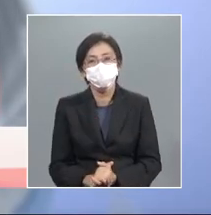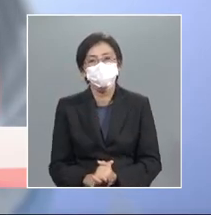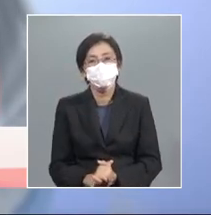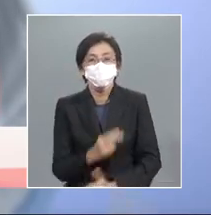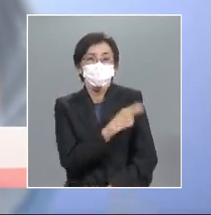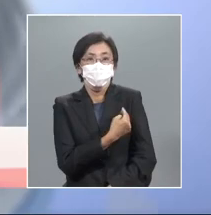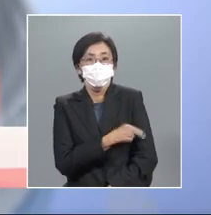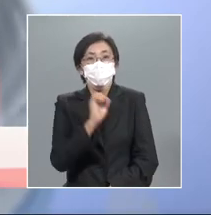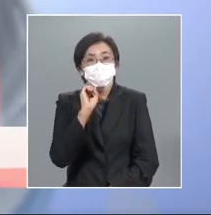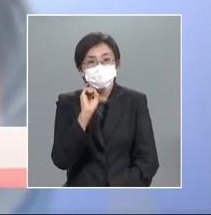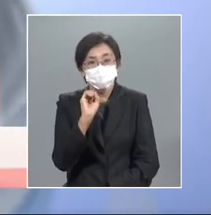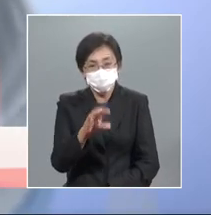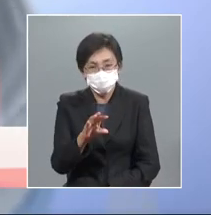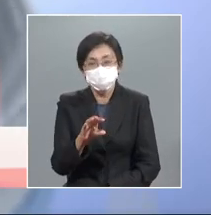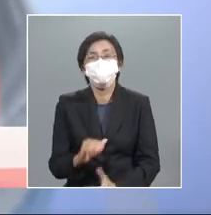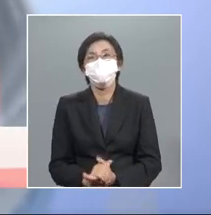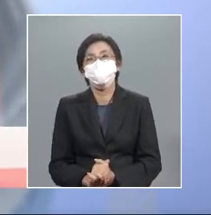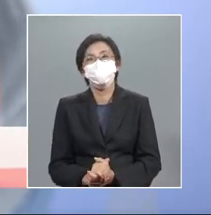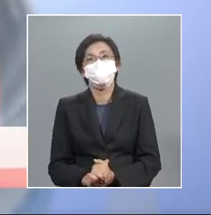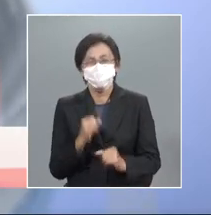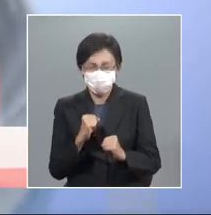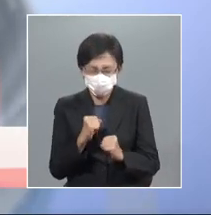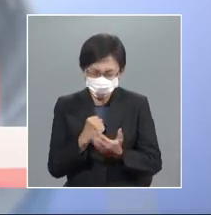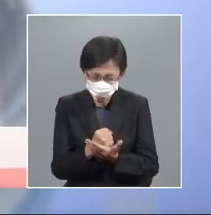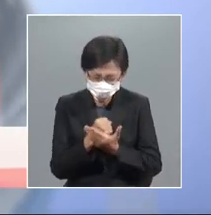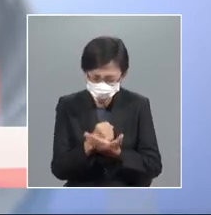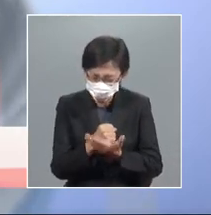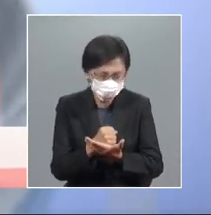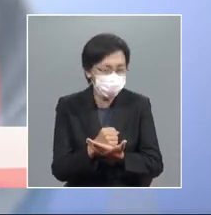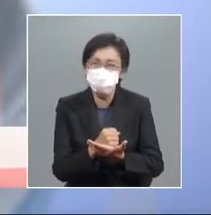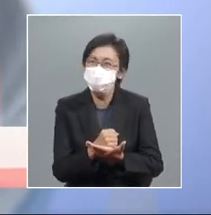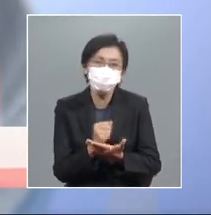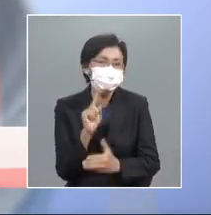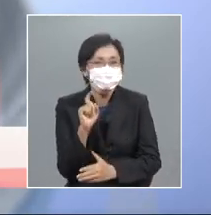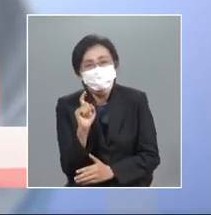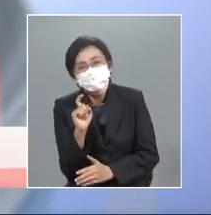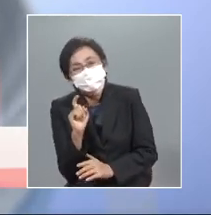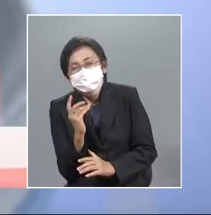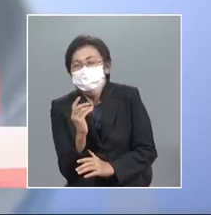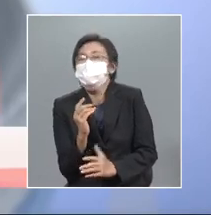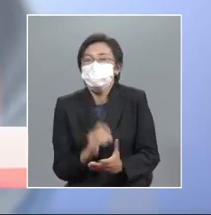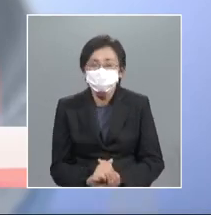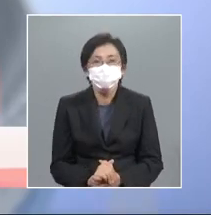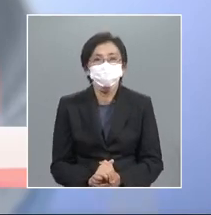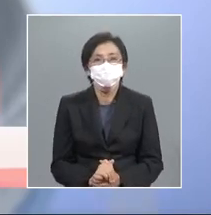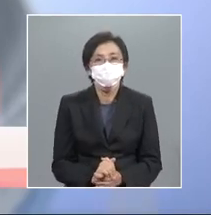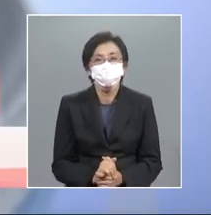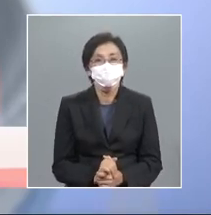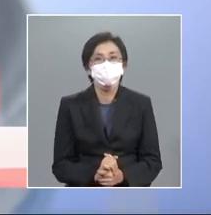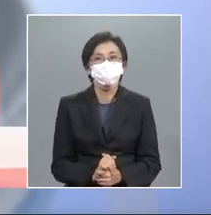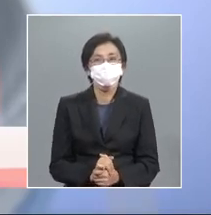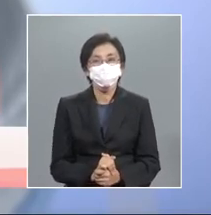พูดเป็นนัยๆว่าคือเหมือนกับยืมไม่ได้แล้วค่ะคือหรือไม่ไหวแล้วนะดีแล้วที่สำคัญนะครับ